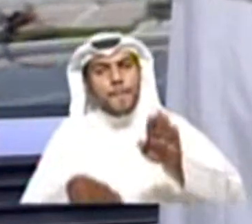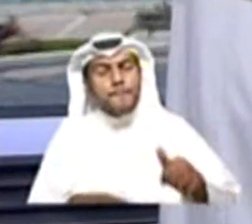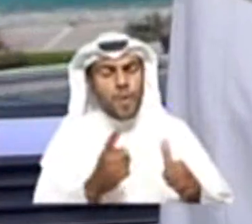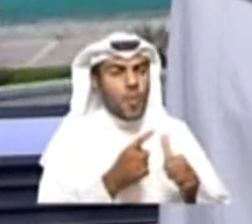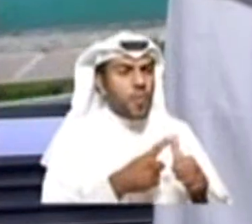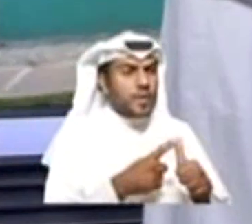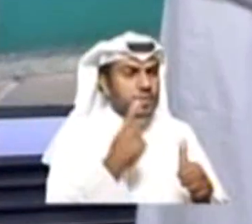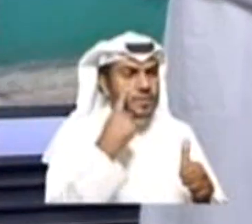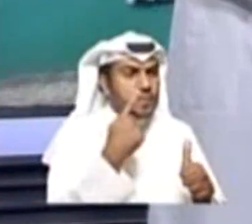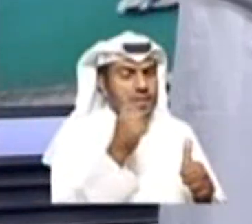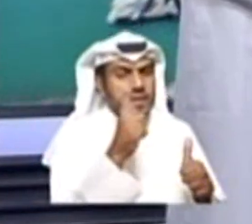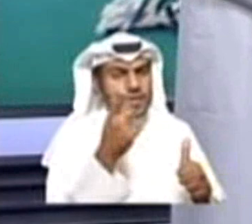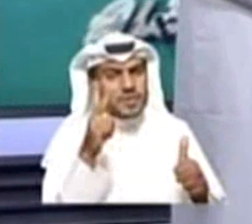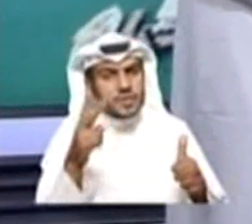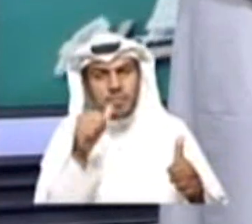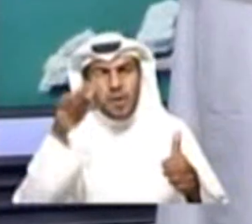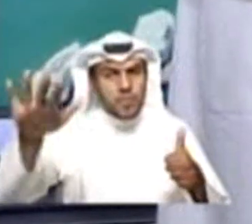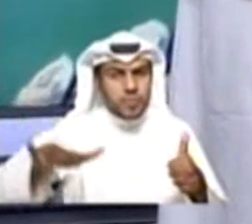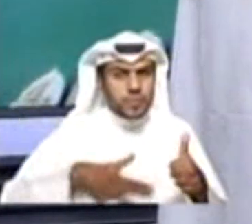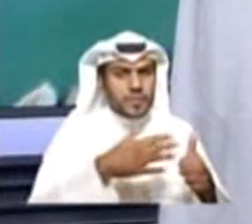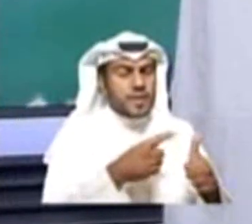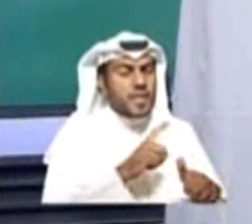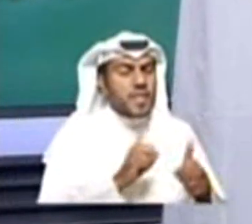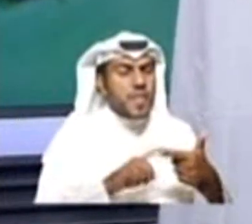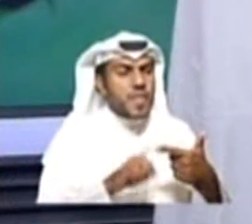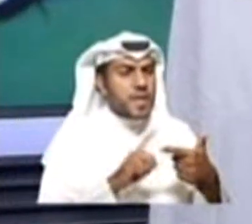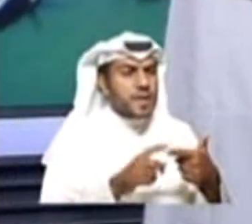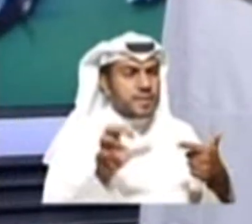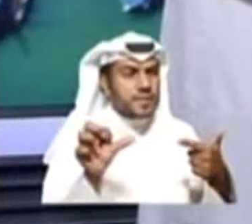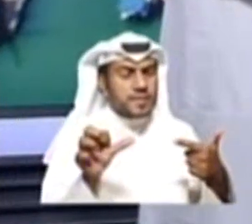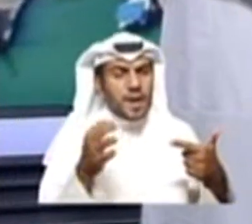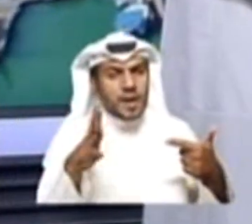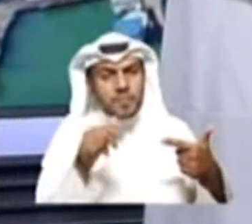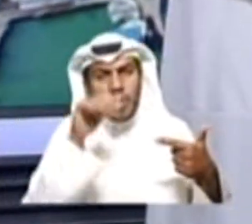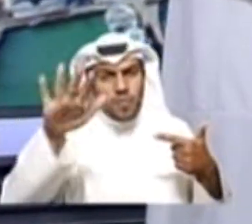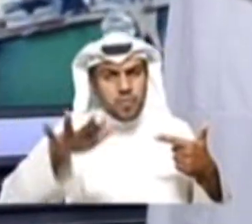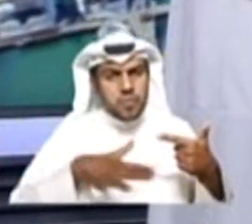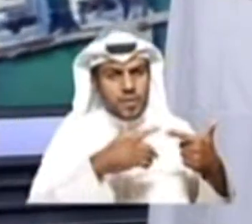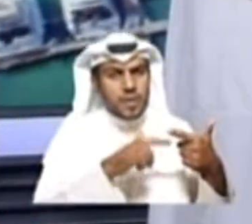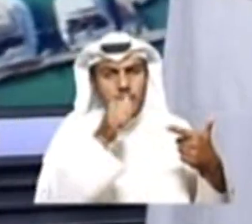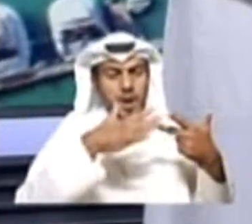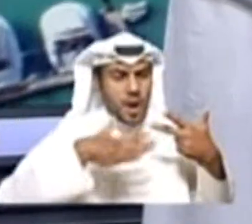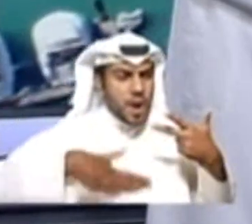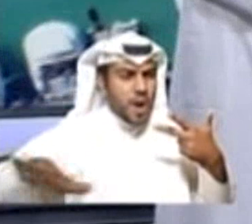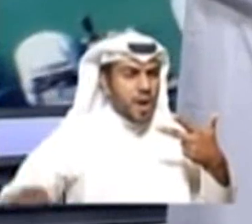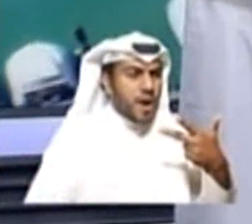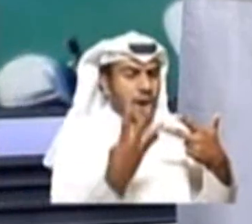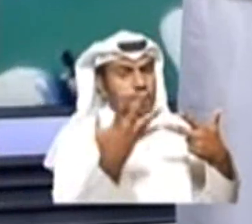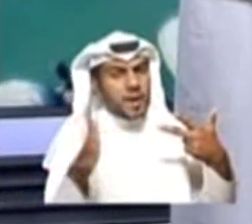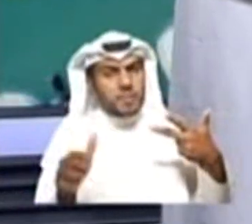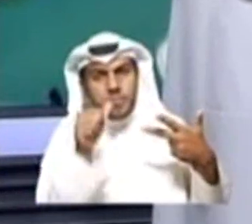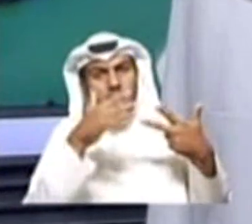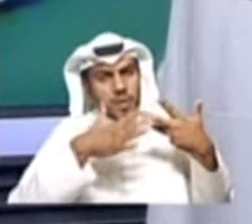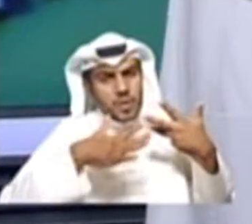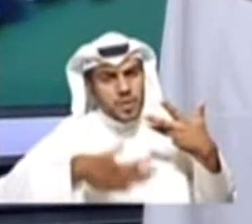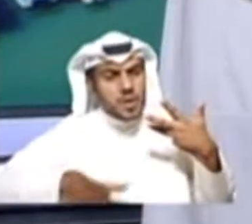الساعه 11:20 دقيقه من مساء اليوم، المد الثاني الساعة 9:50 باكر الصبح، الجزر الأول الساعة 54 دقيقة من